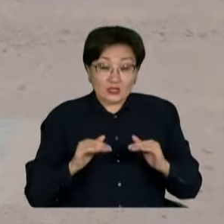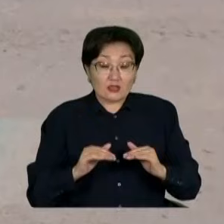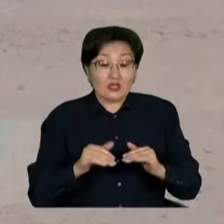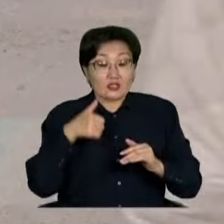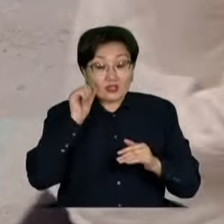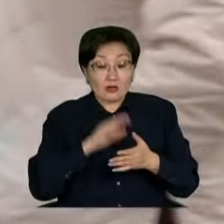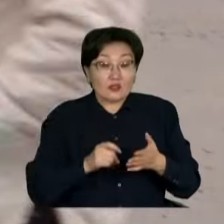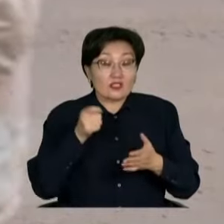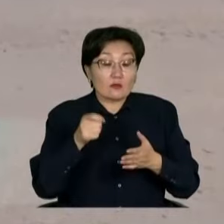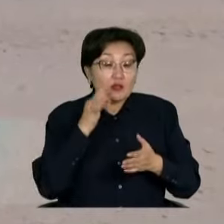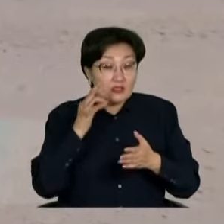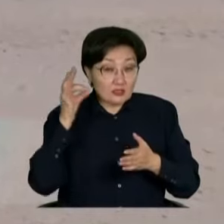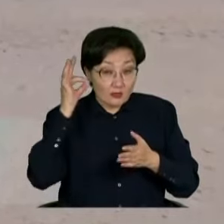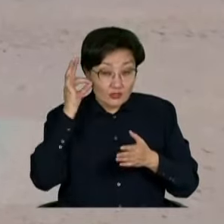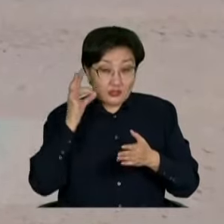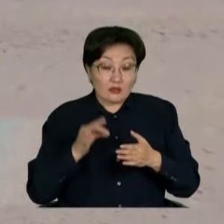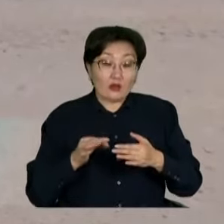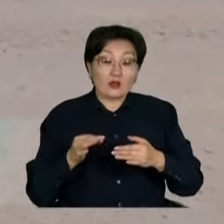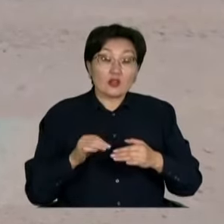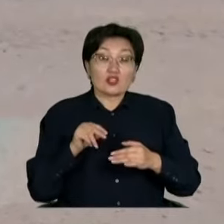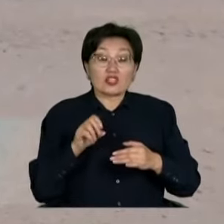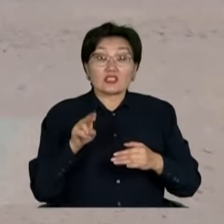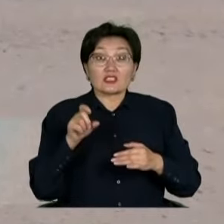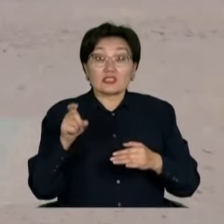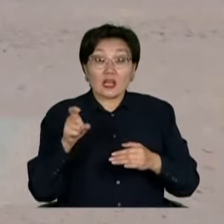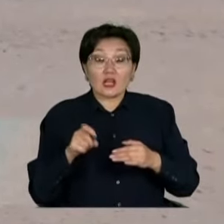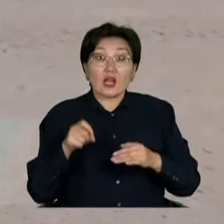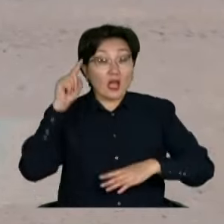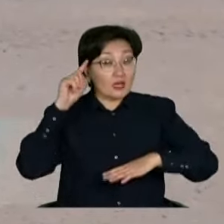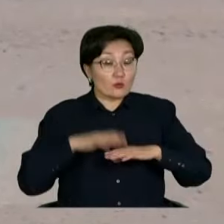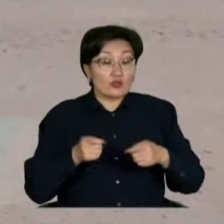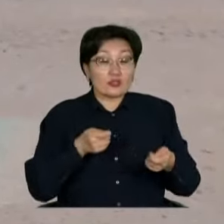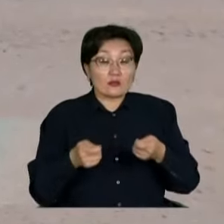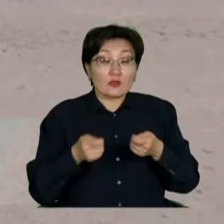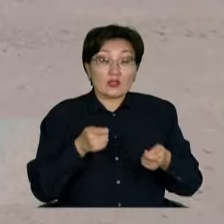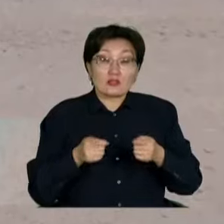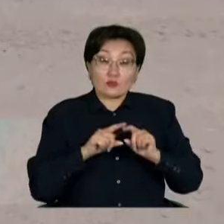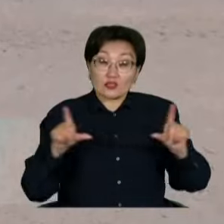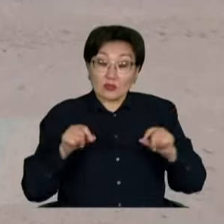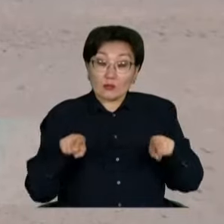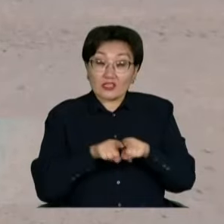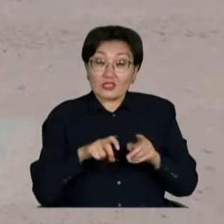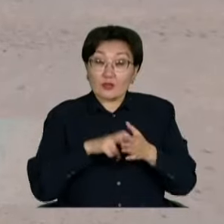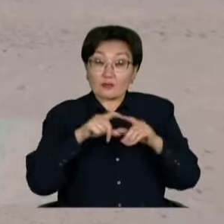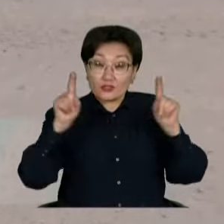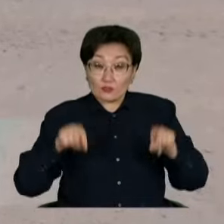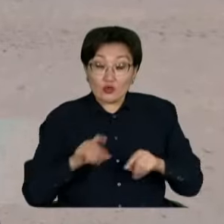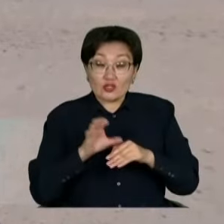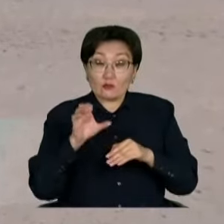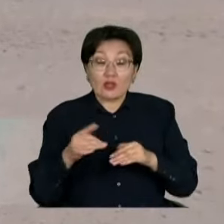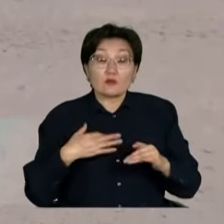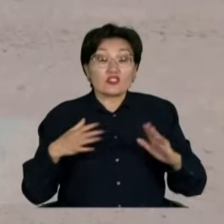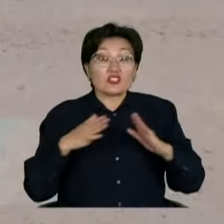бердік диспетчерлеріне. Оған қоса мына ЖКХ-ға әкімшілікке, сосын мына КЖС мекемелеріне мынандай письмо жібердік мінекей. Бізде